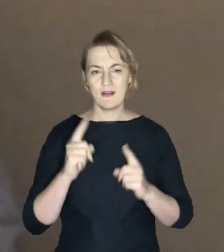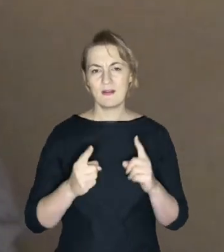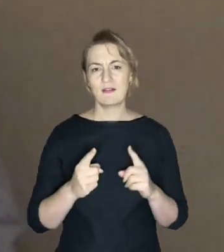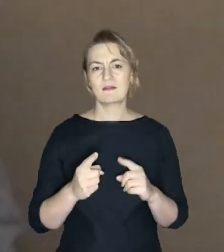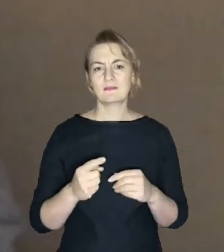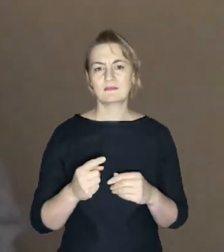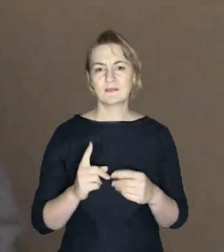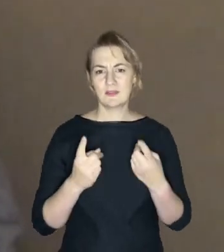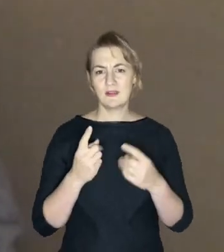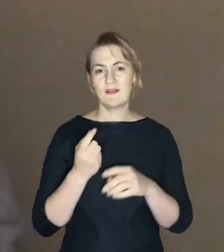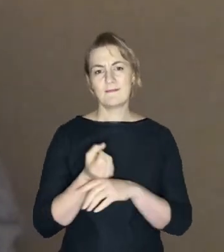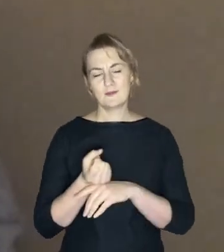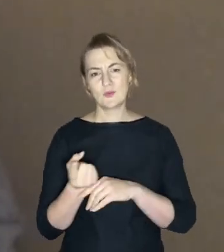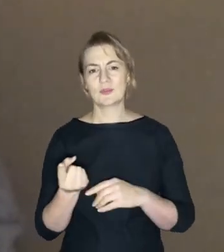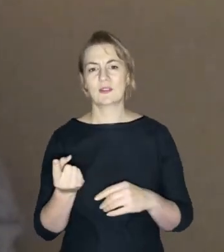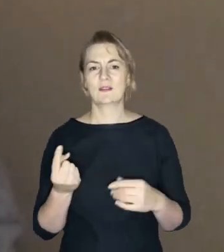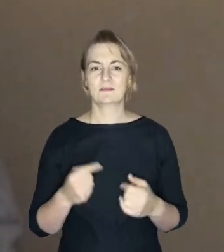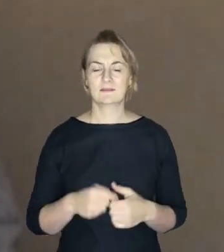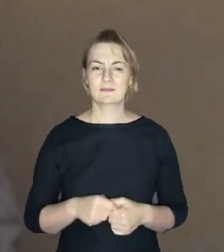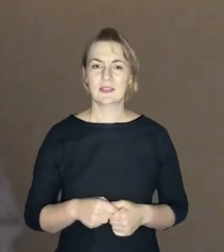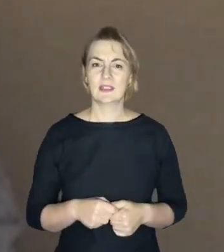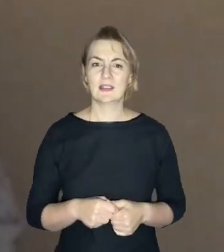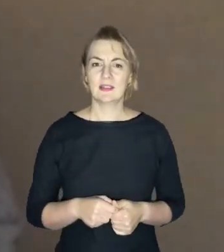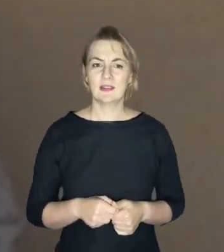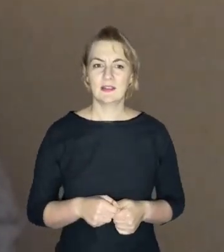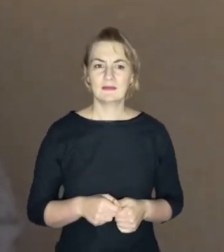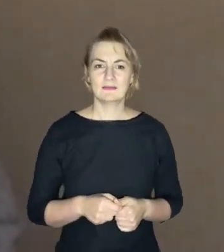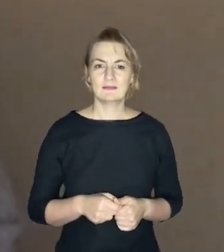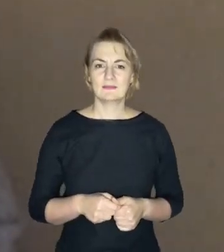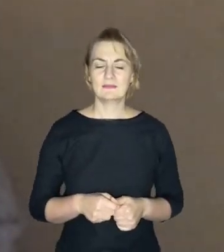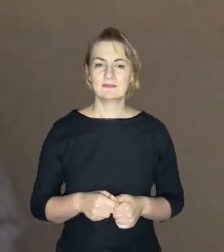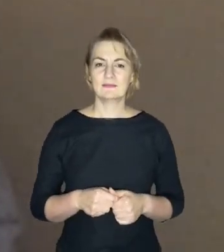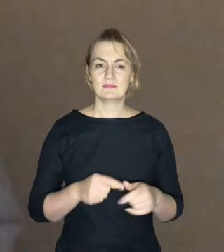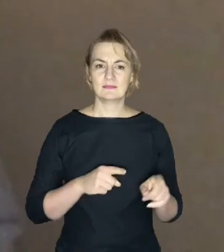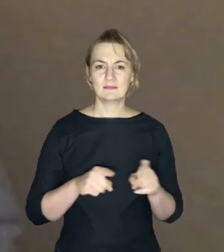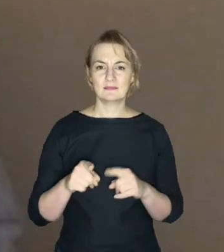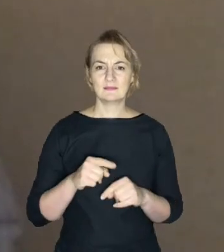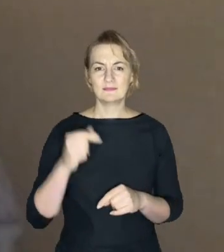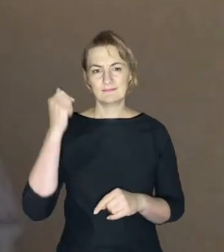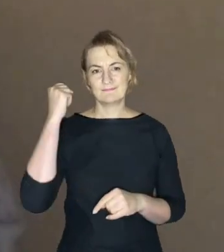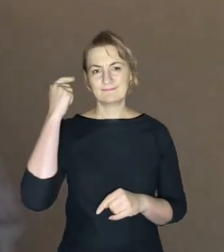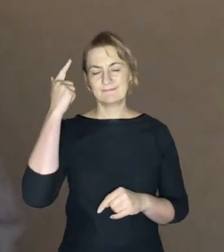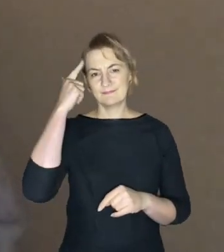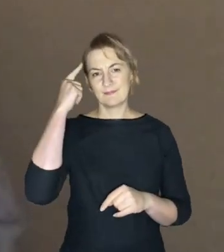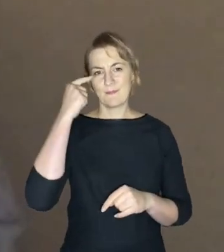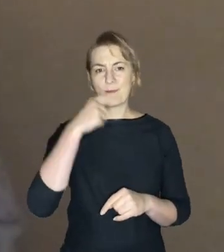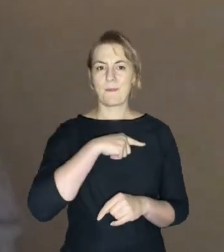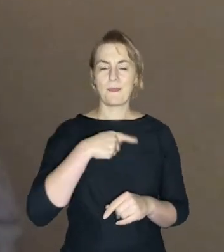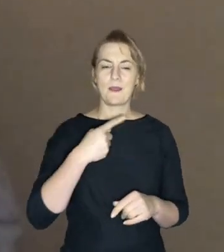wyrzucenia nas z raju, czyli od momentu, kiedy nasze umysły zaczęły dualistycznie